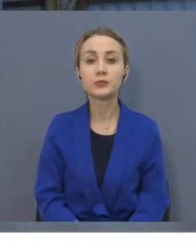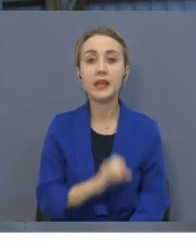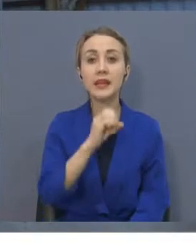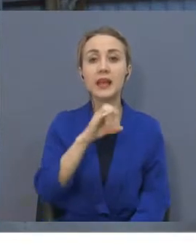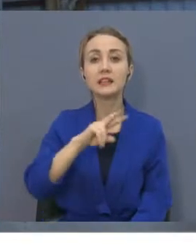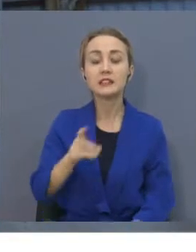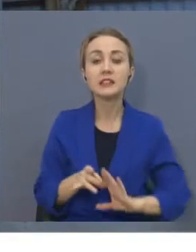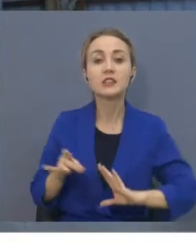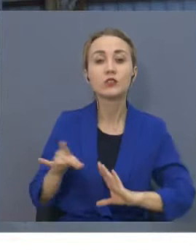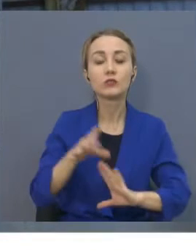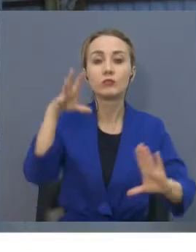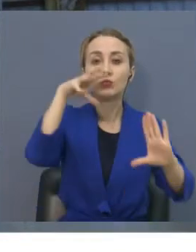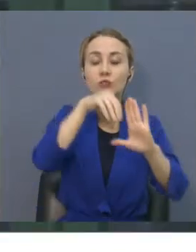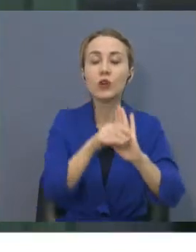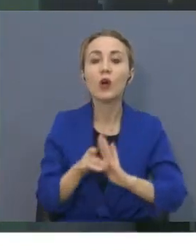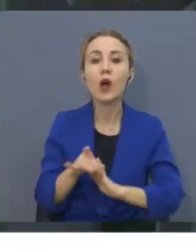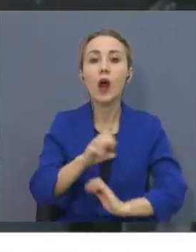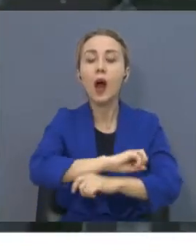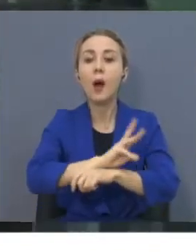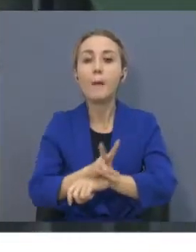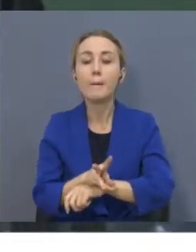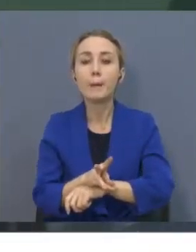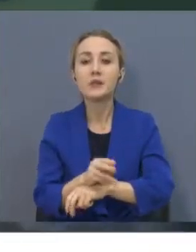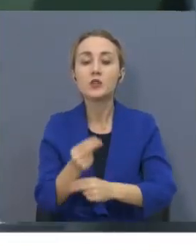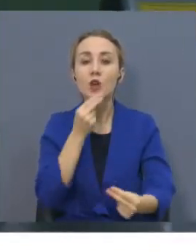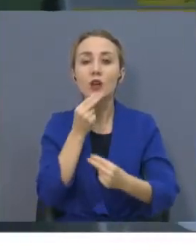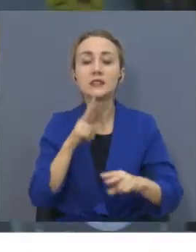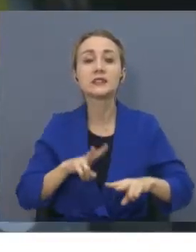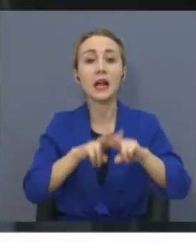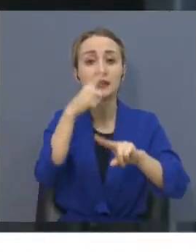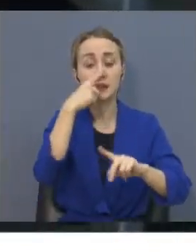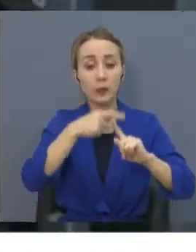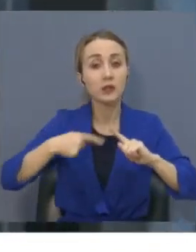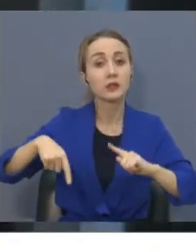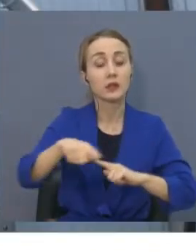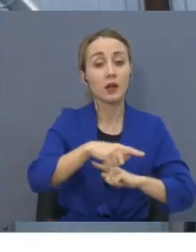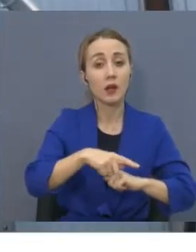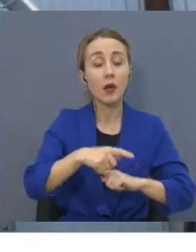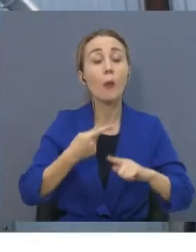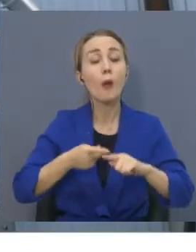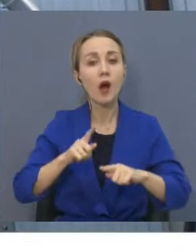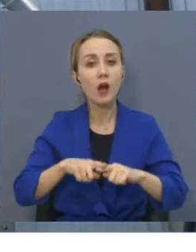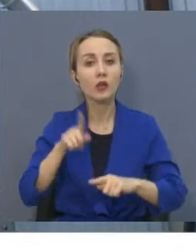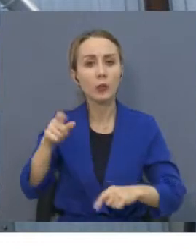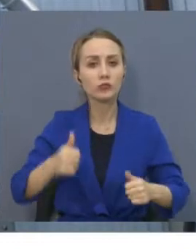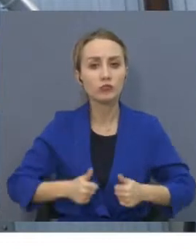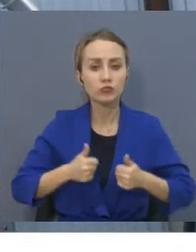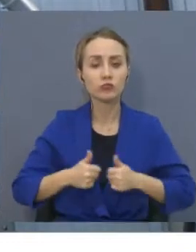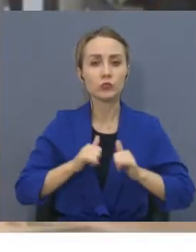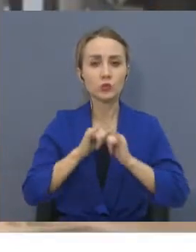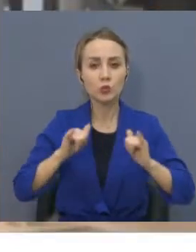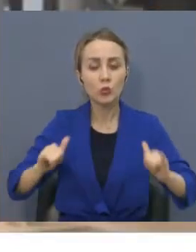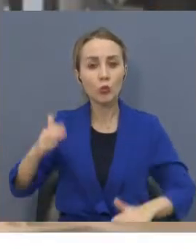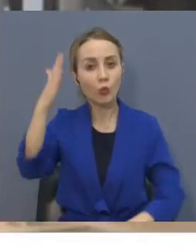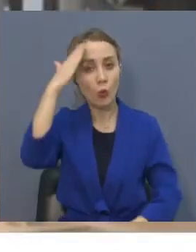Весельский район входит в число регионов, обеспечивающих продовольственный пояс столицы. Поэтому в последние годы здесь в первую очередь стараются наращивать поголовье скота.